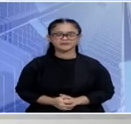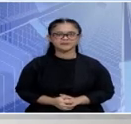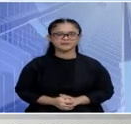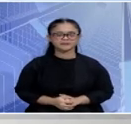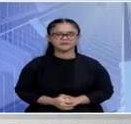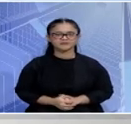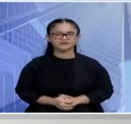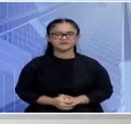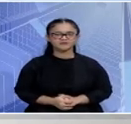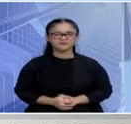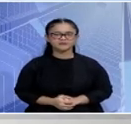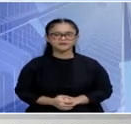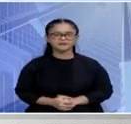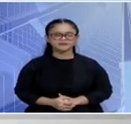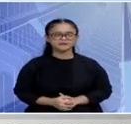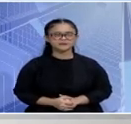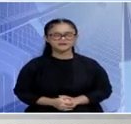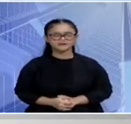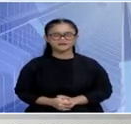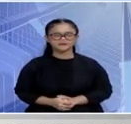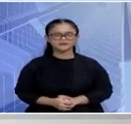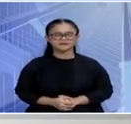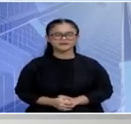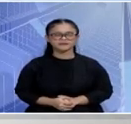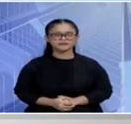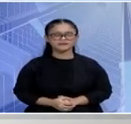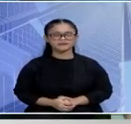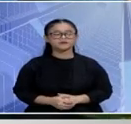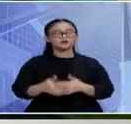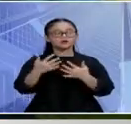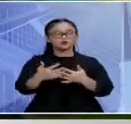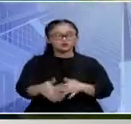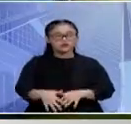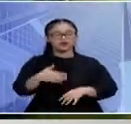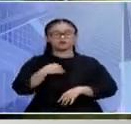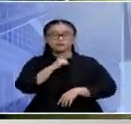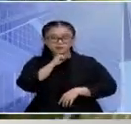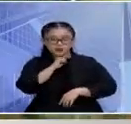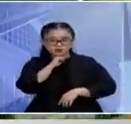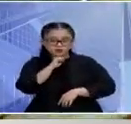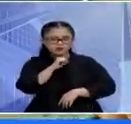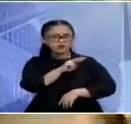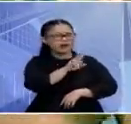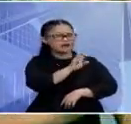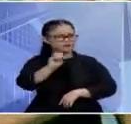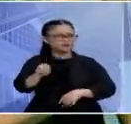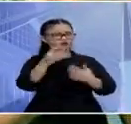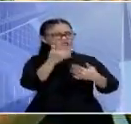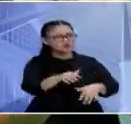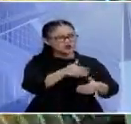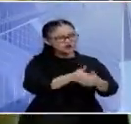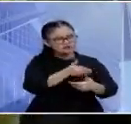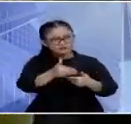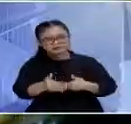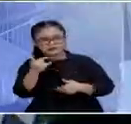melejit dengan meraih juara di pertandingan-pertandingan lainnya. Setelah pensiun menggantung raket di tahun 2000, Haryanto Arbi tak bisa lepas